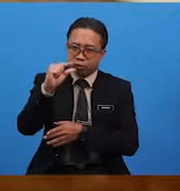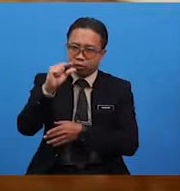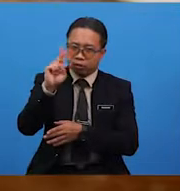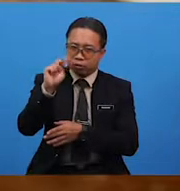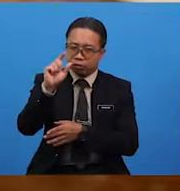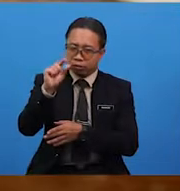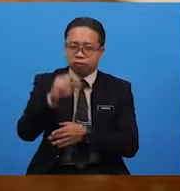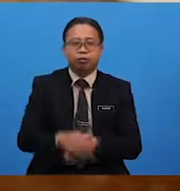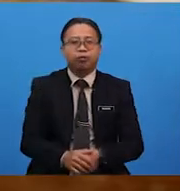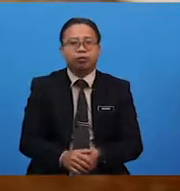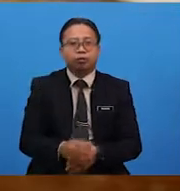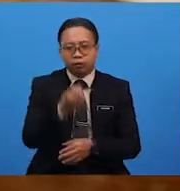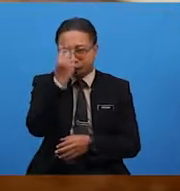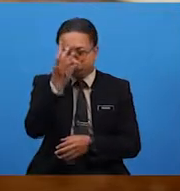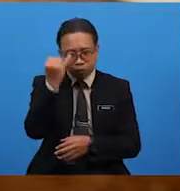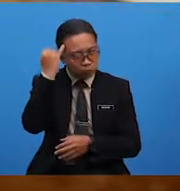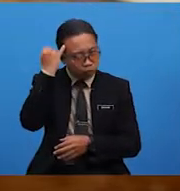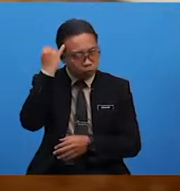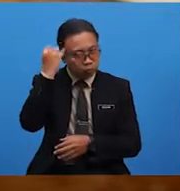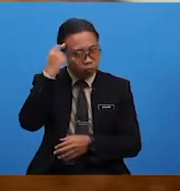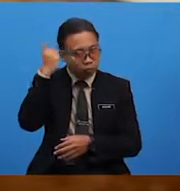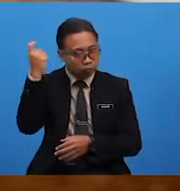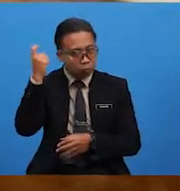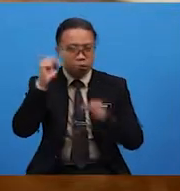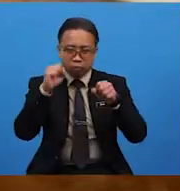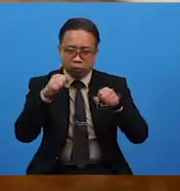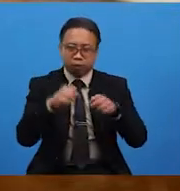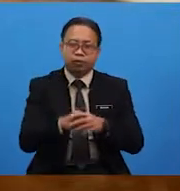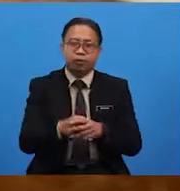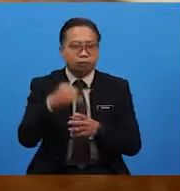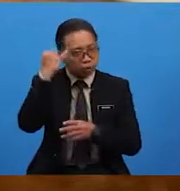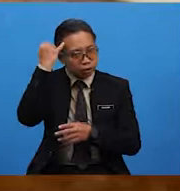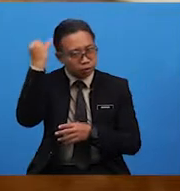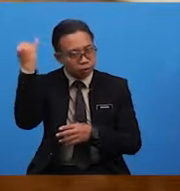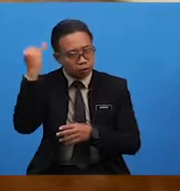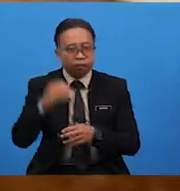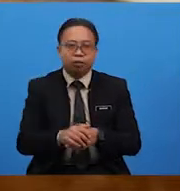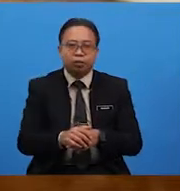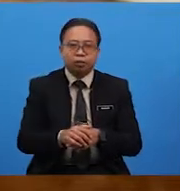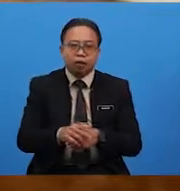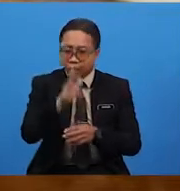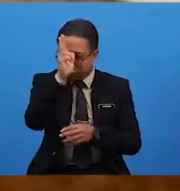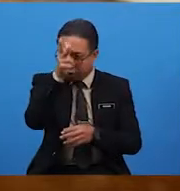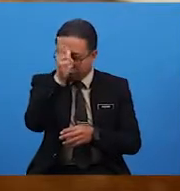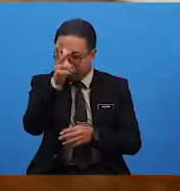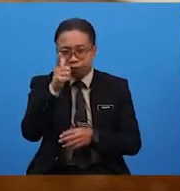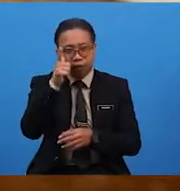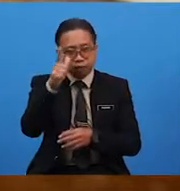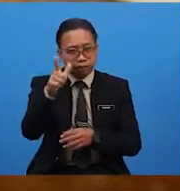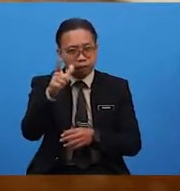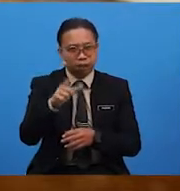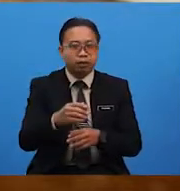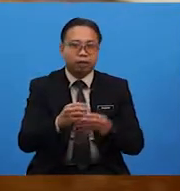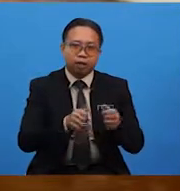saja tapi mereka dapat berimajinasi orang hebat kan Wahyudi memang hakekatnya sangat kritis jadi kita lihat pula aliran